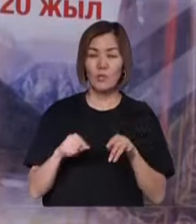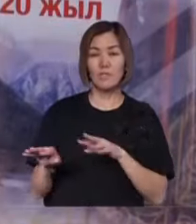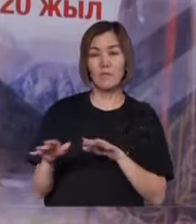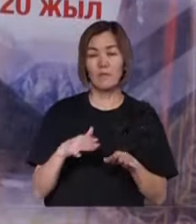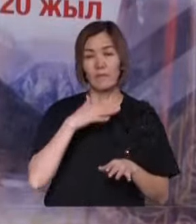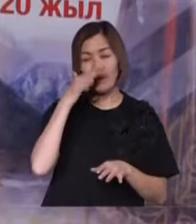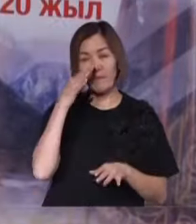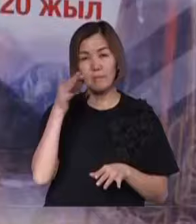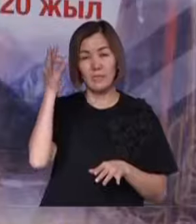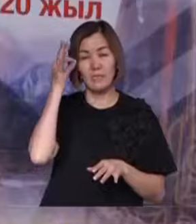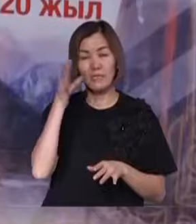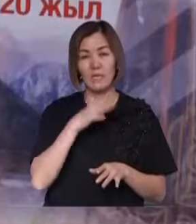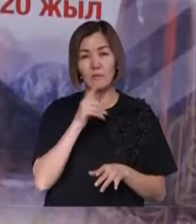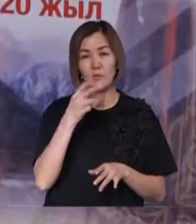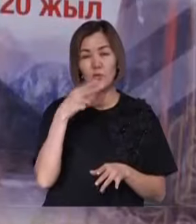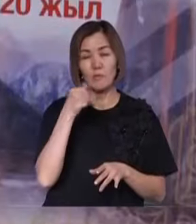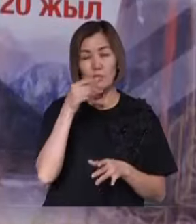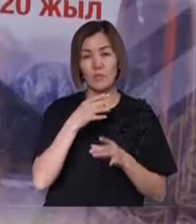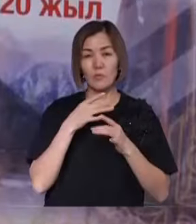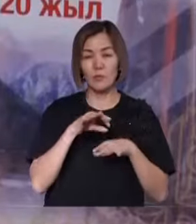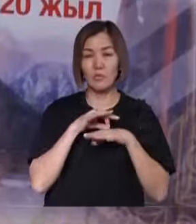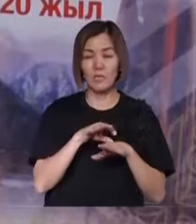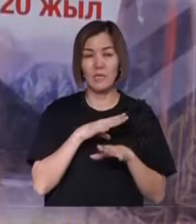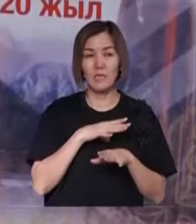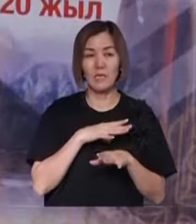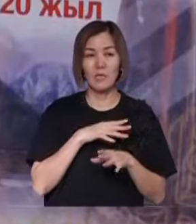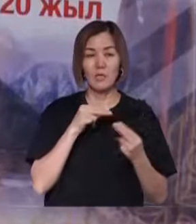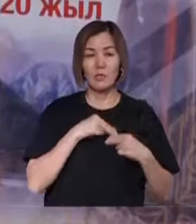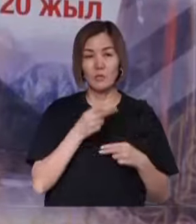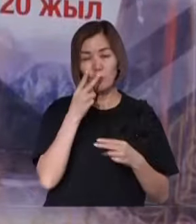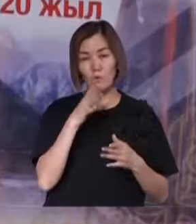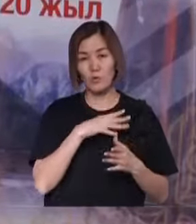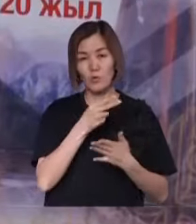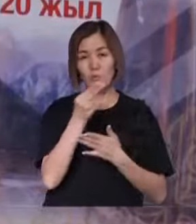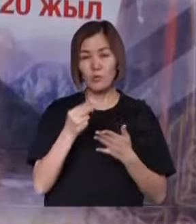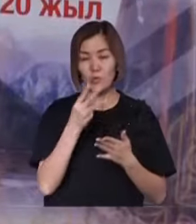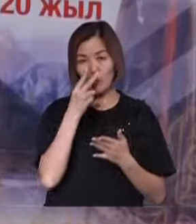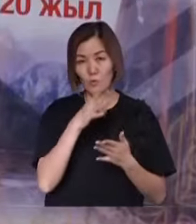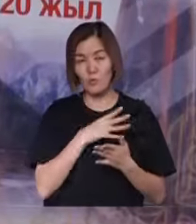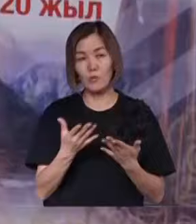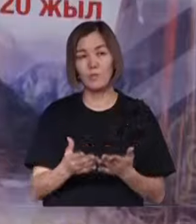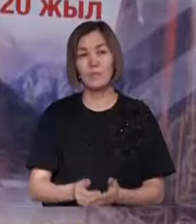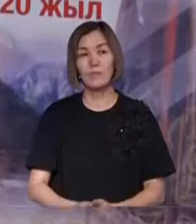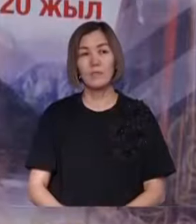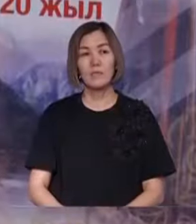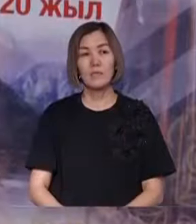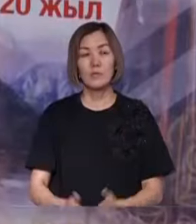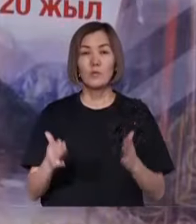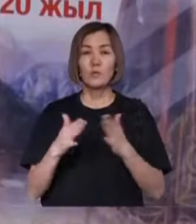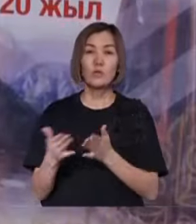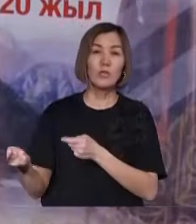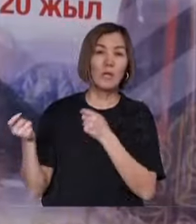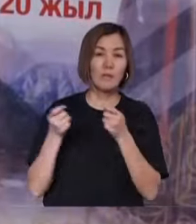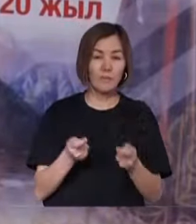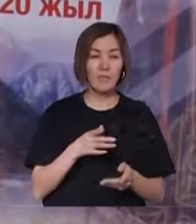әкеміздің еске алып 120 жылын өткізгендеріне. Енді жұмыстарынды көрдік, мұна жаққаз көп деген кісі өзінің үйінен үш жұмыс алып